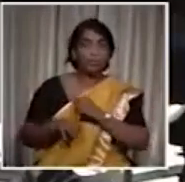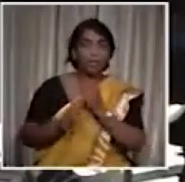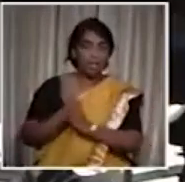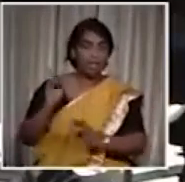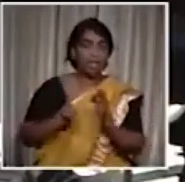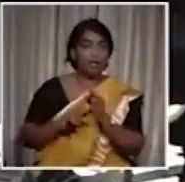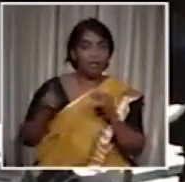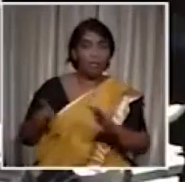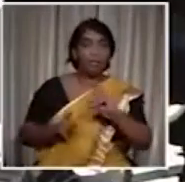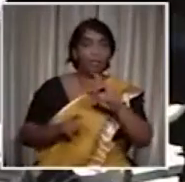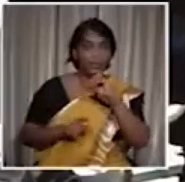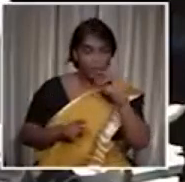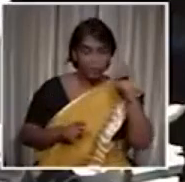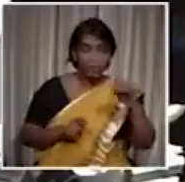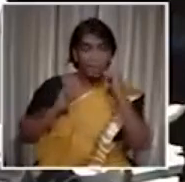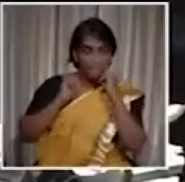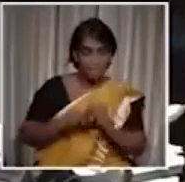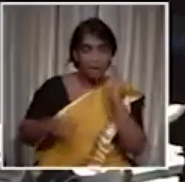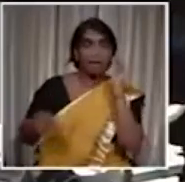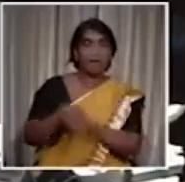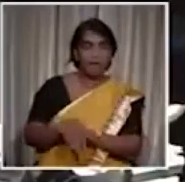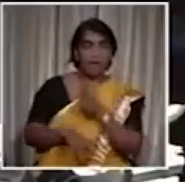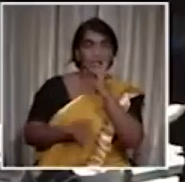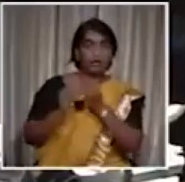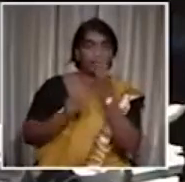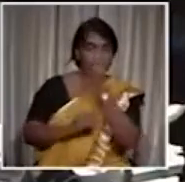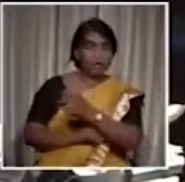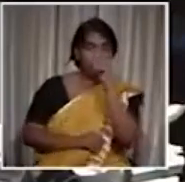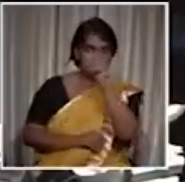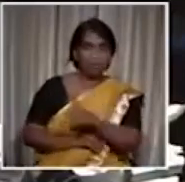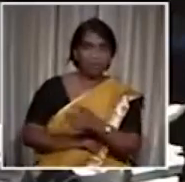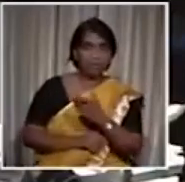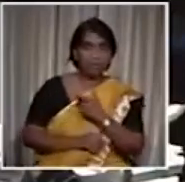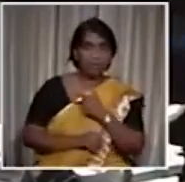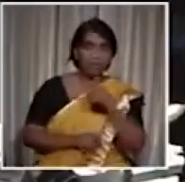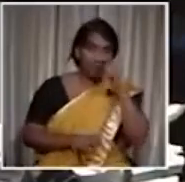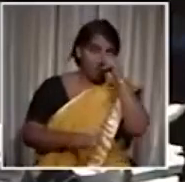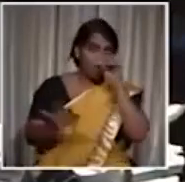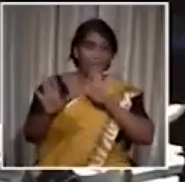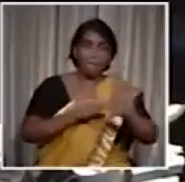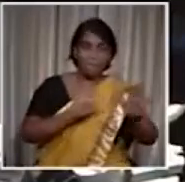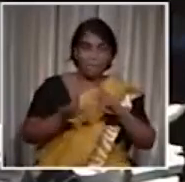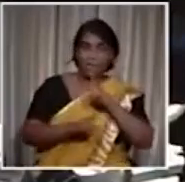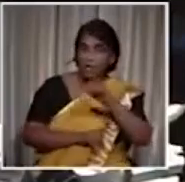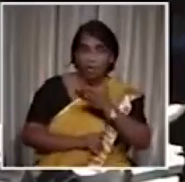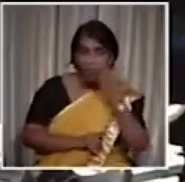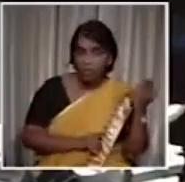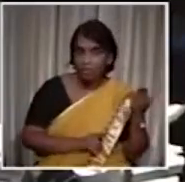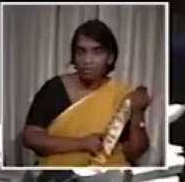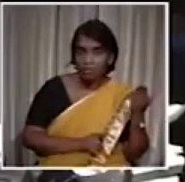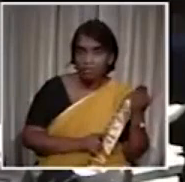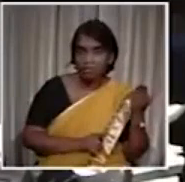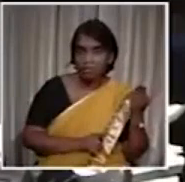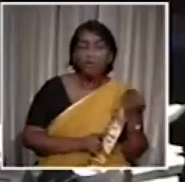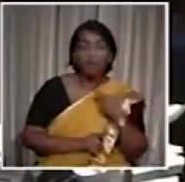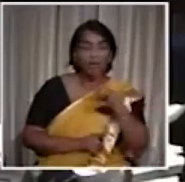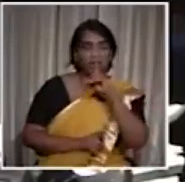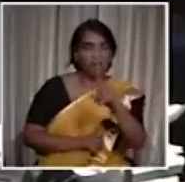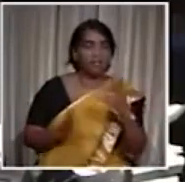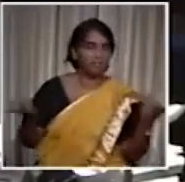අමාත්‍යවරයා, අධිකරණයෙන් දූෂිතභාවයට ලක්වුණු දඬුවම් ලැබිය යුතු කෙනෙක් මම වංචා දූෂණ මැඩ පවත්වන රටේ ජනතාවට කියන්න පුළුවන්ද? මම අහන්නේ